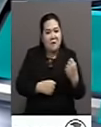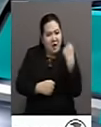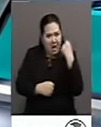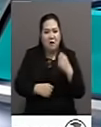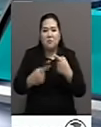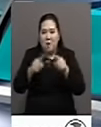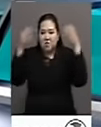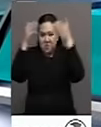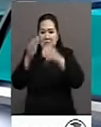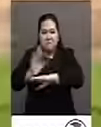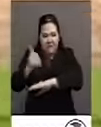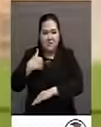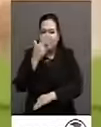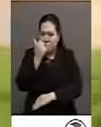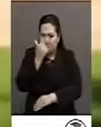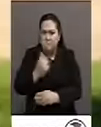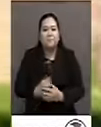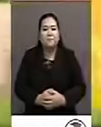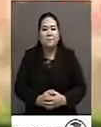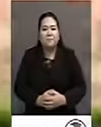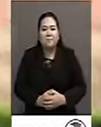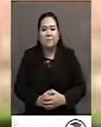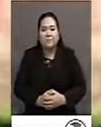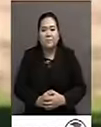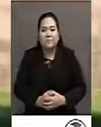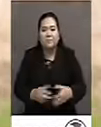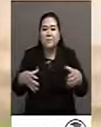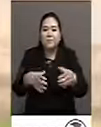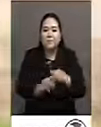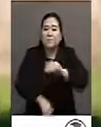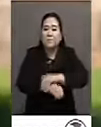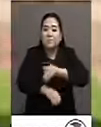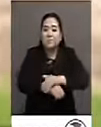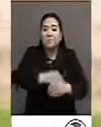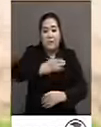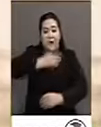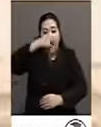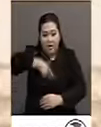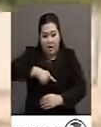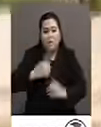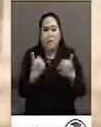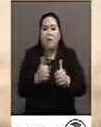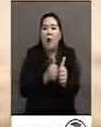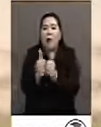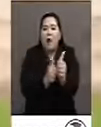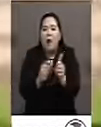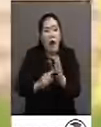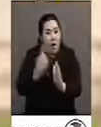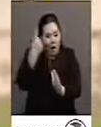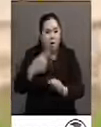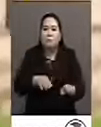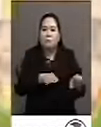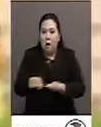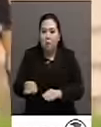อินโดนีเซียโดยเด็ดขาดครับความเคลื่อนไหวของทัพช้างศึกทีมชาติไทยนะครับจะมีโปรแกรมแข่งขันรอบชิงชนะเลิศนัดแรกครับ